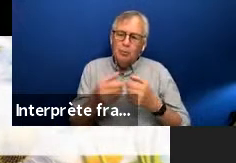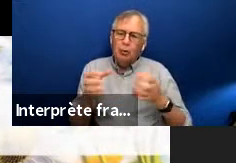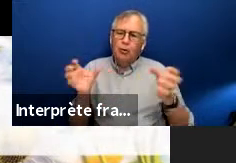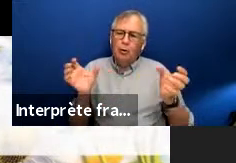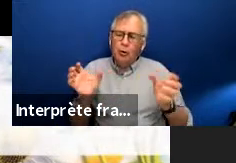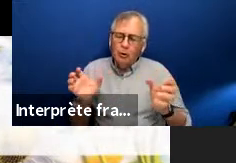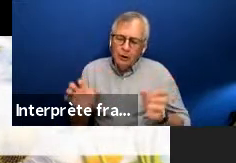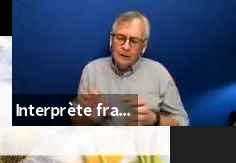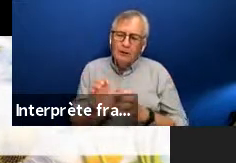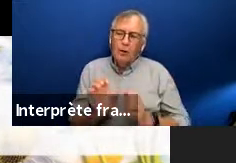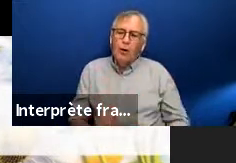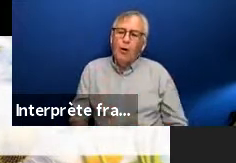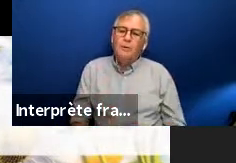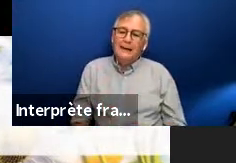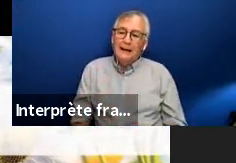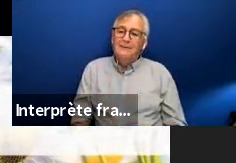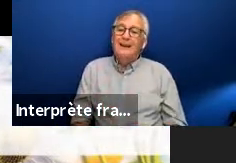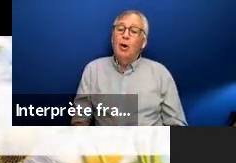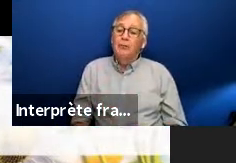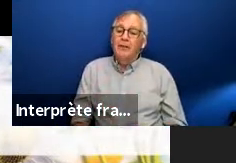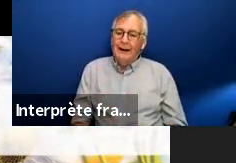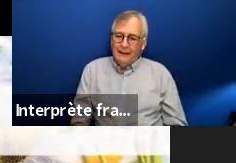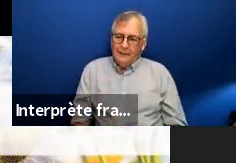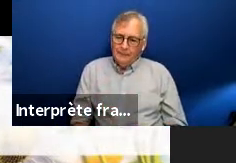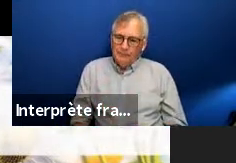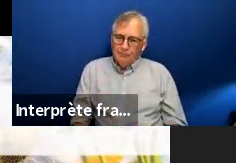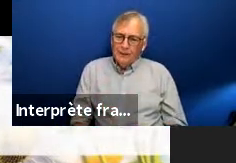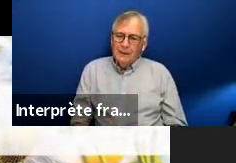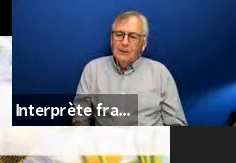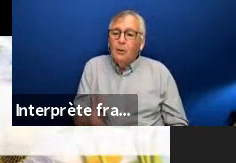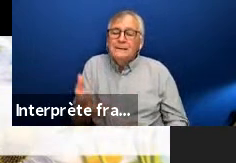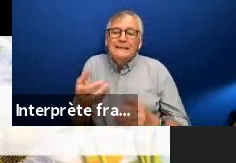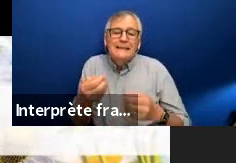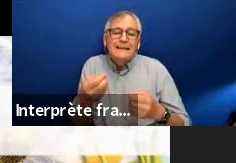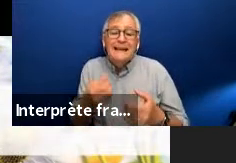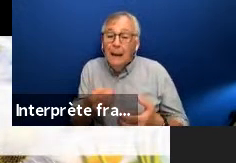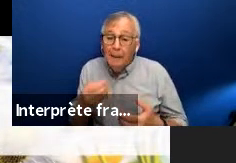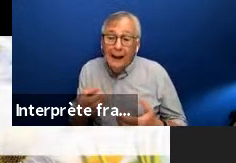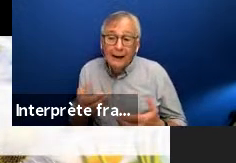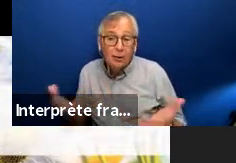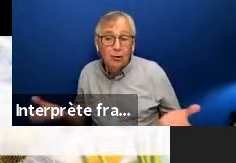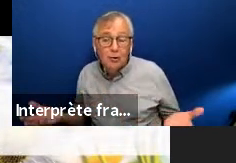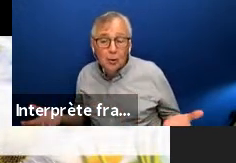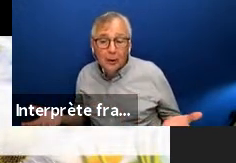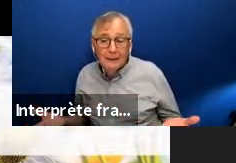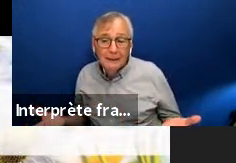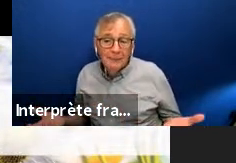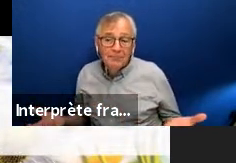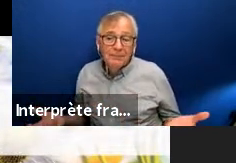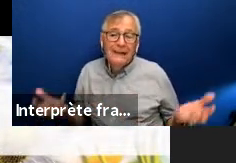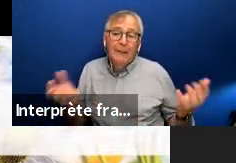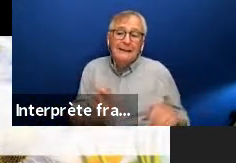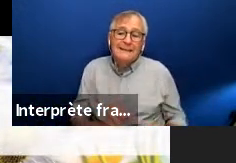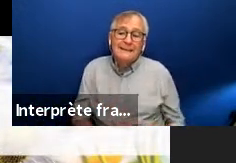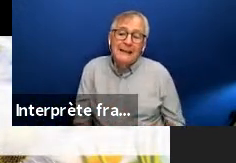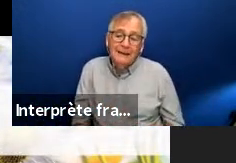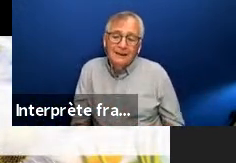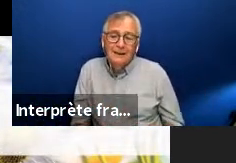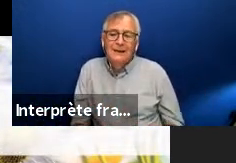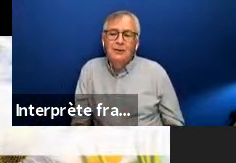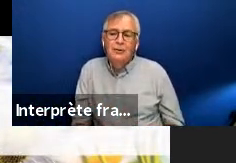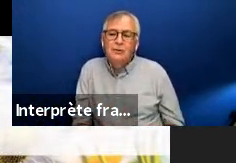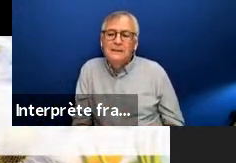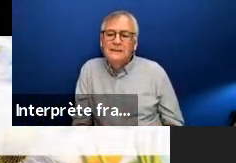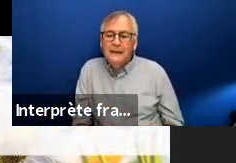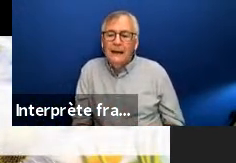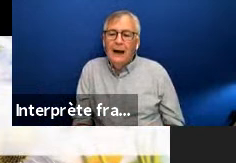l'autre plutôt que d'avoir un contact avec le verre. Donc, c'est des éléments culturels qui appartiennent,